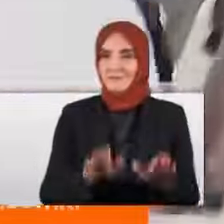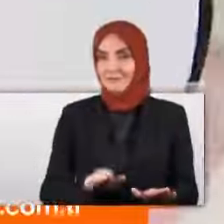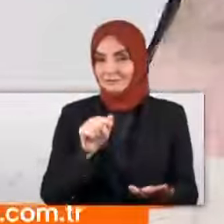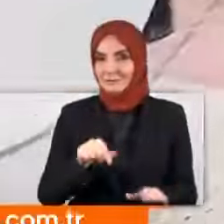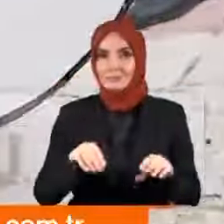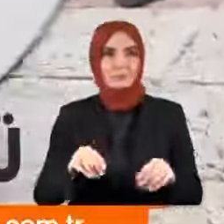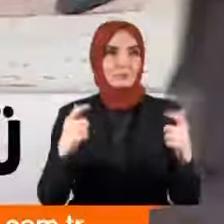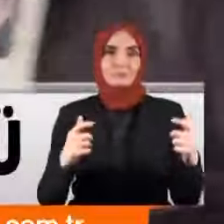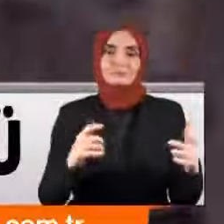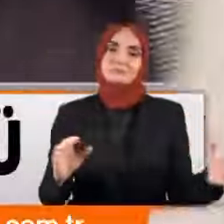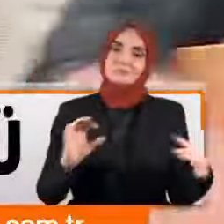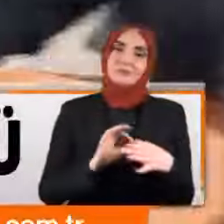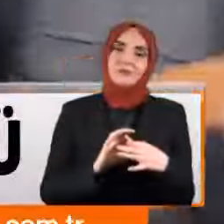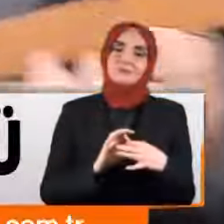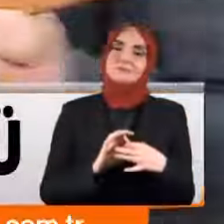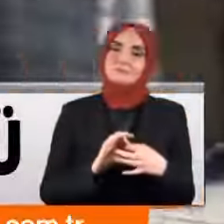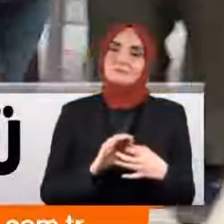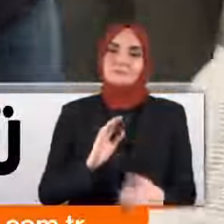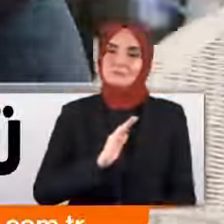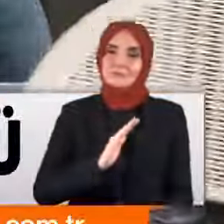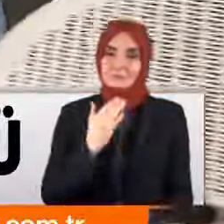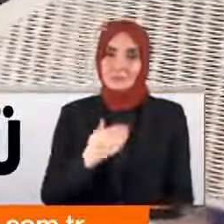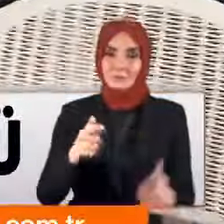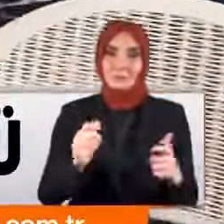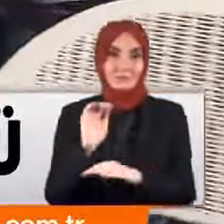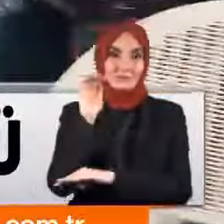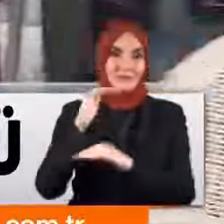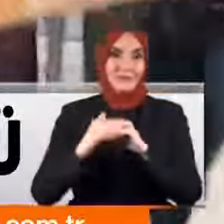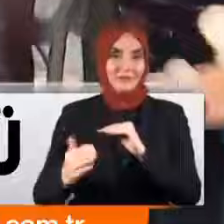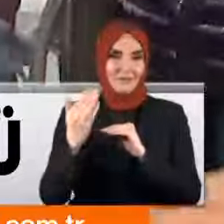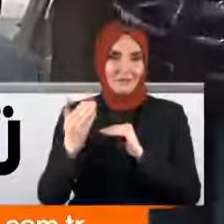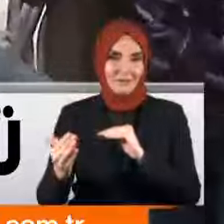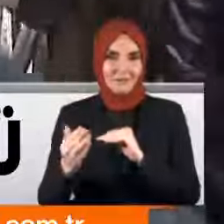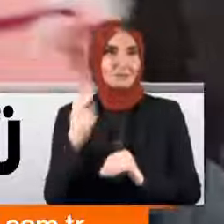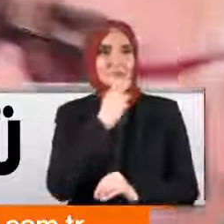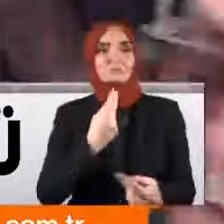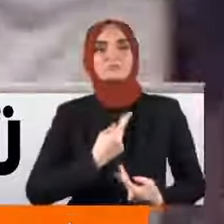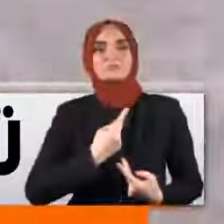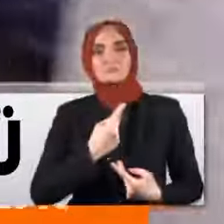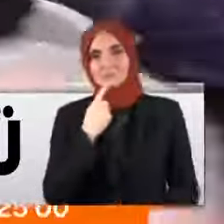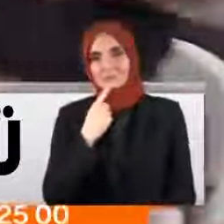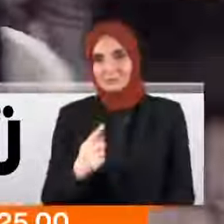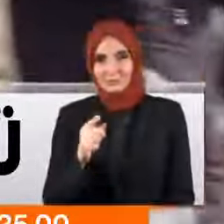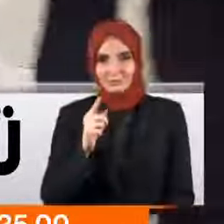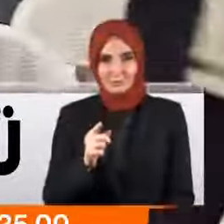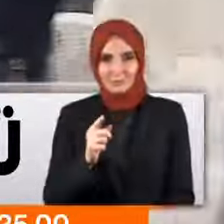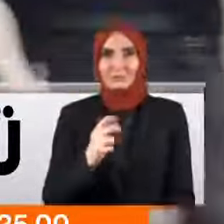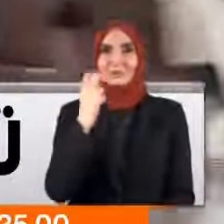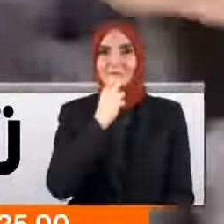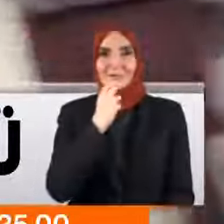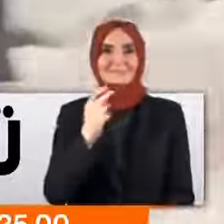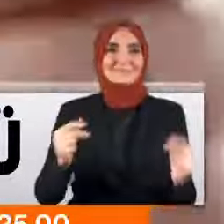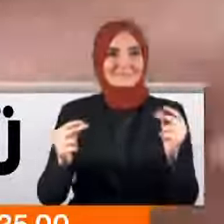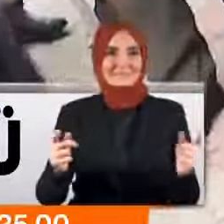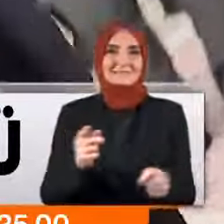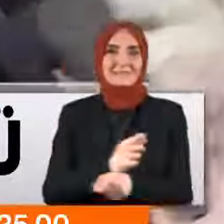bir parçası Erik Dalı ve bölge halkı Erik Dalı'na sahip çıktı. Burada ezgileri de başka, söyleyiş tarzı da, oynama